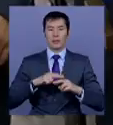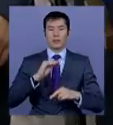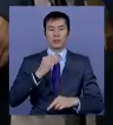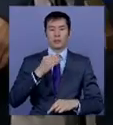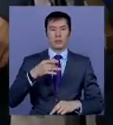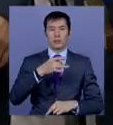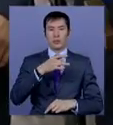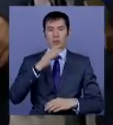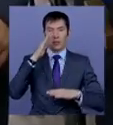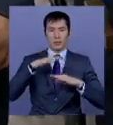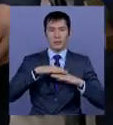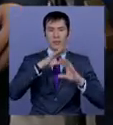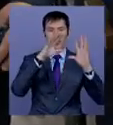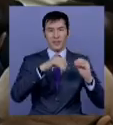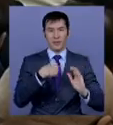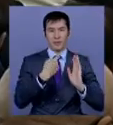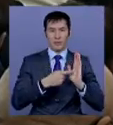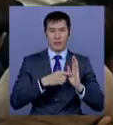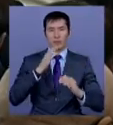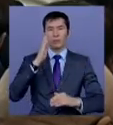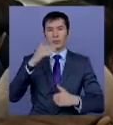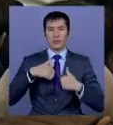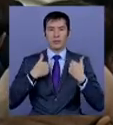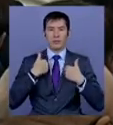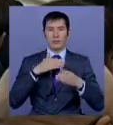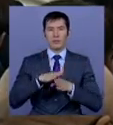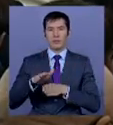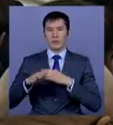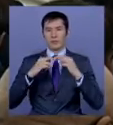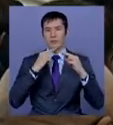елеусіз қалмайды деді. Арнат Дүйсен, Валерий Таубалдиев, Алматы телеарнасы.